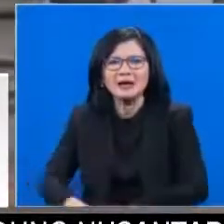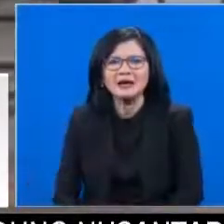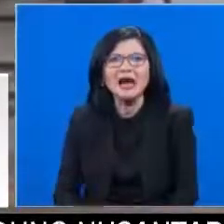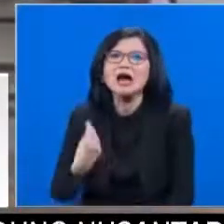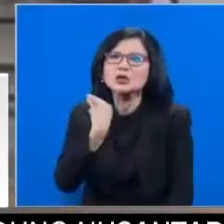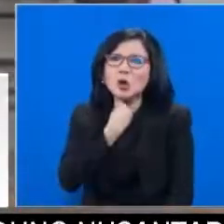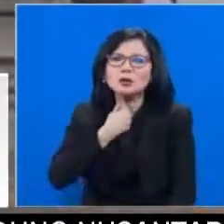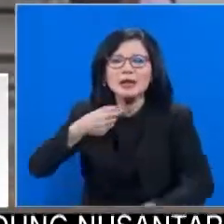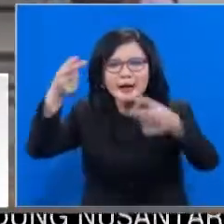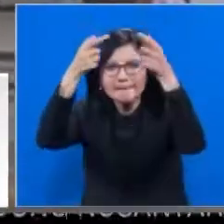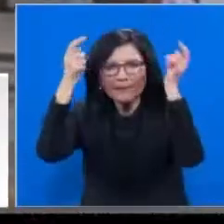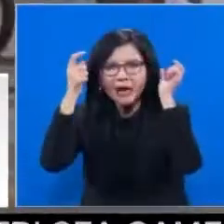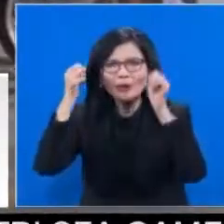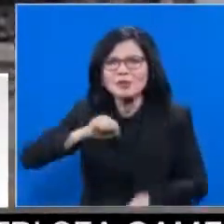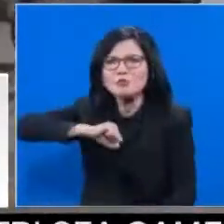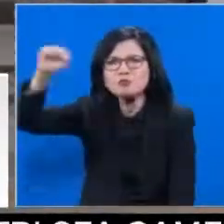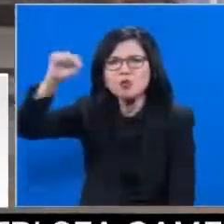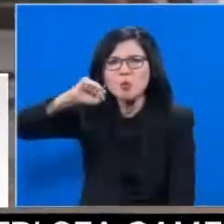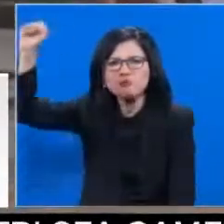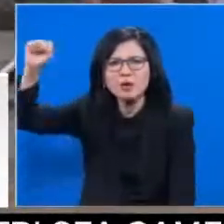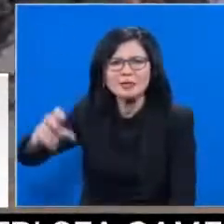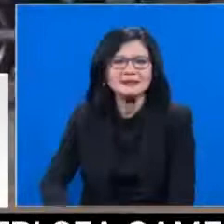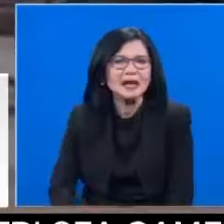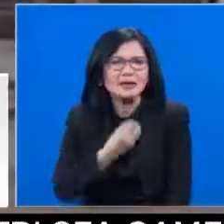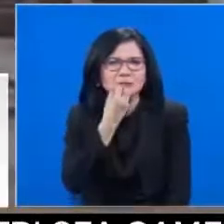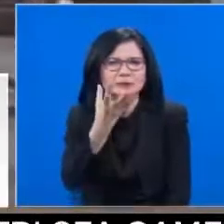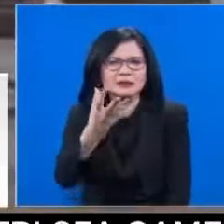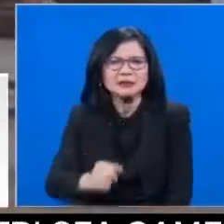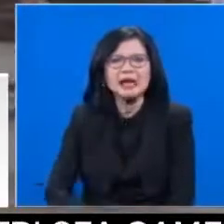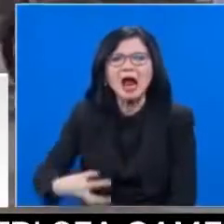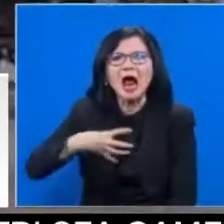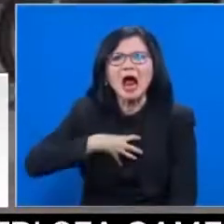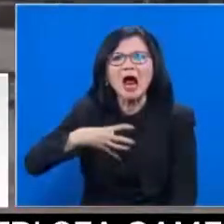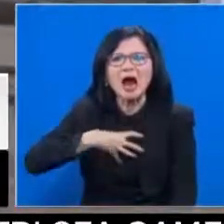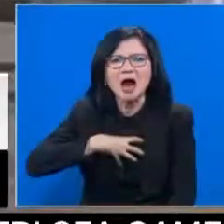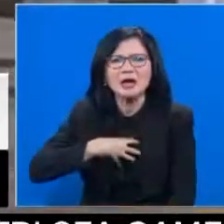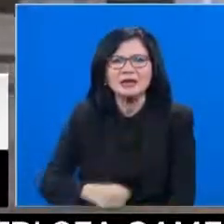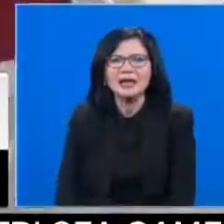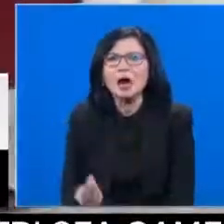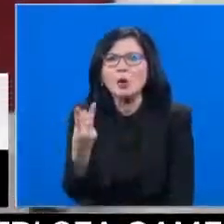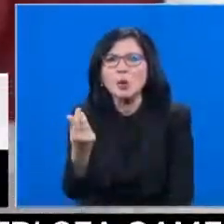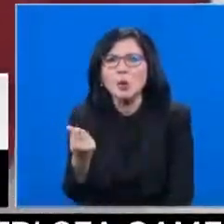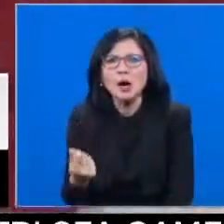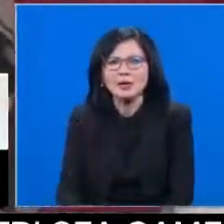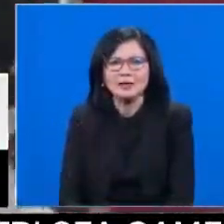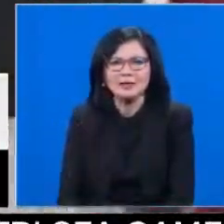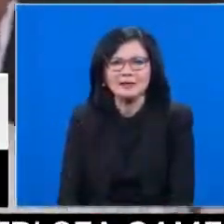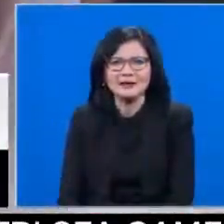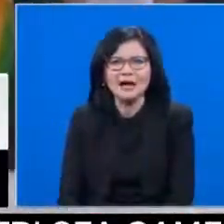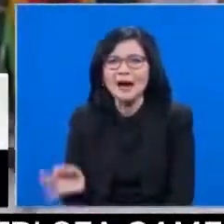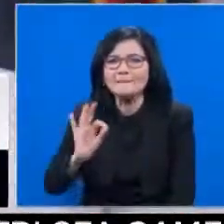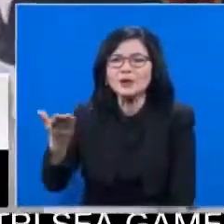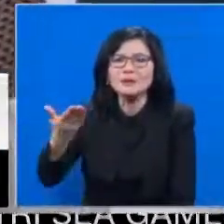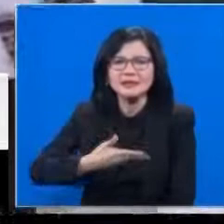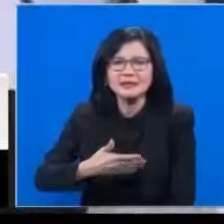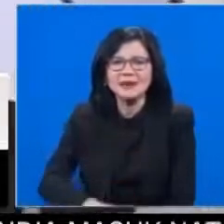Aksi mereka di kantor DPRD Mimika untuk menyampaikan aspirasi hak-hak mereka berupa insentif tunjangan perbaikan penghasilan